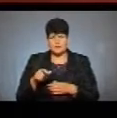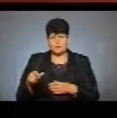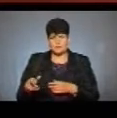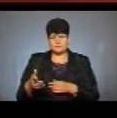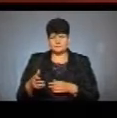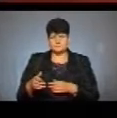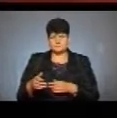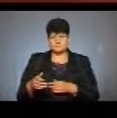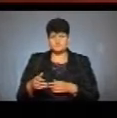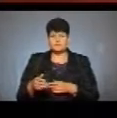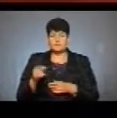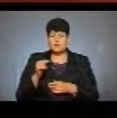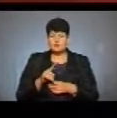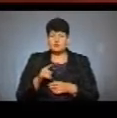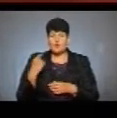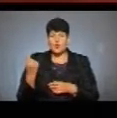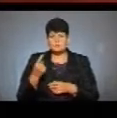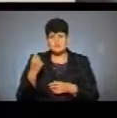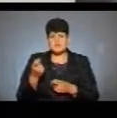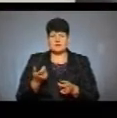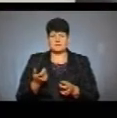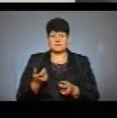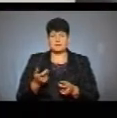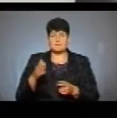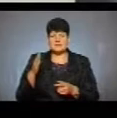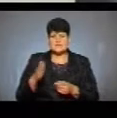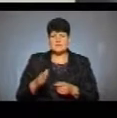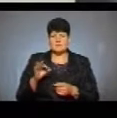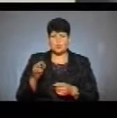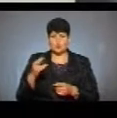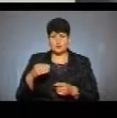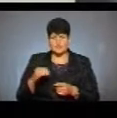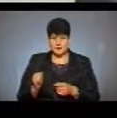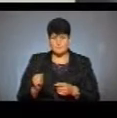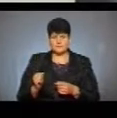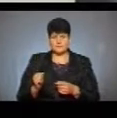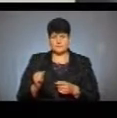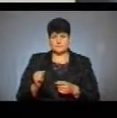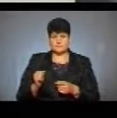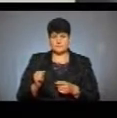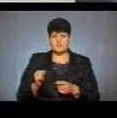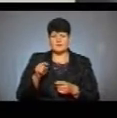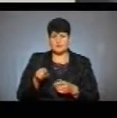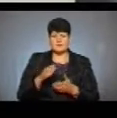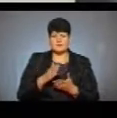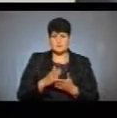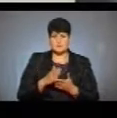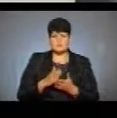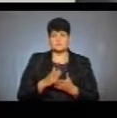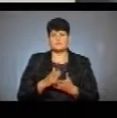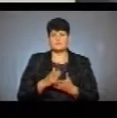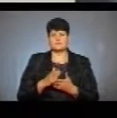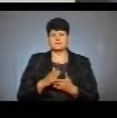такі питання. Тому що обласна адміністрація, під стінами ОДА, там же ж знаходиться так